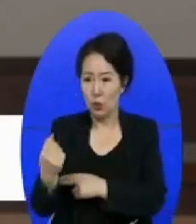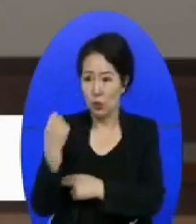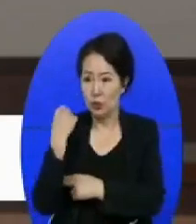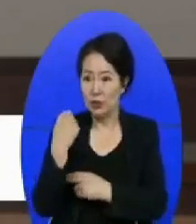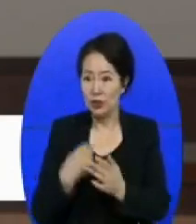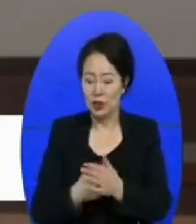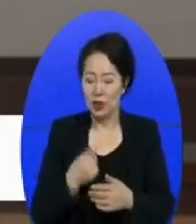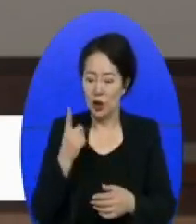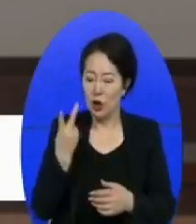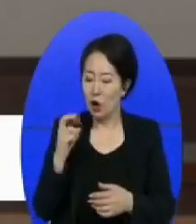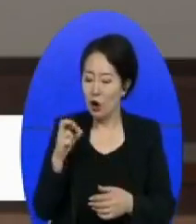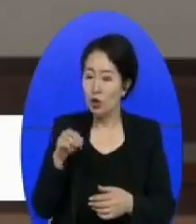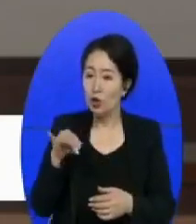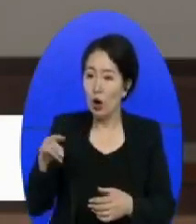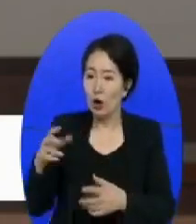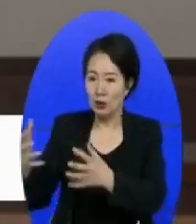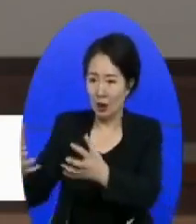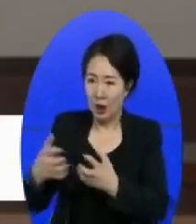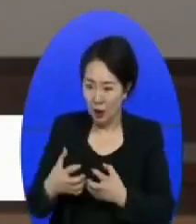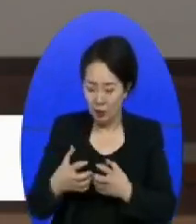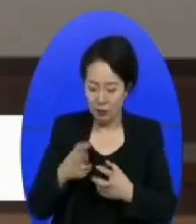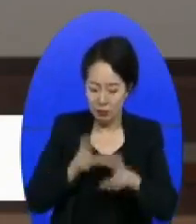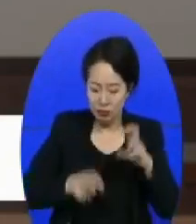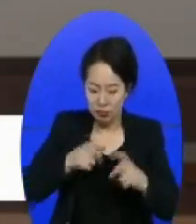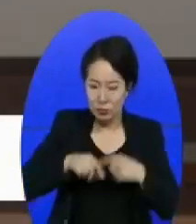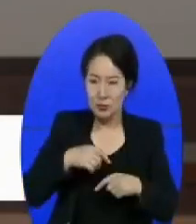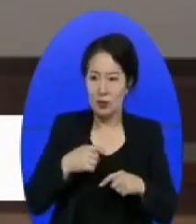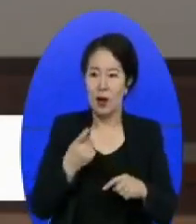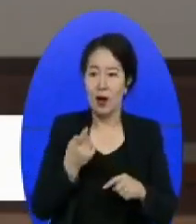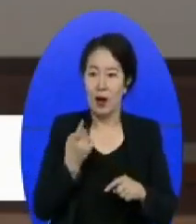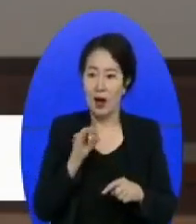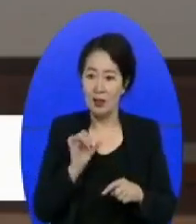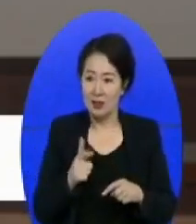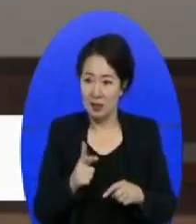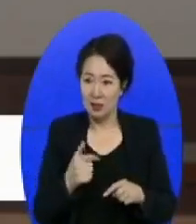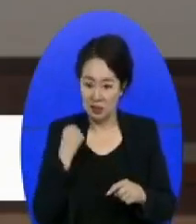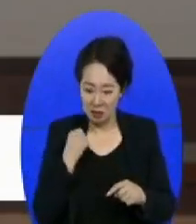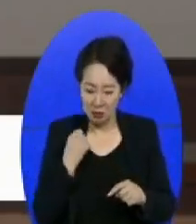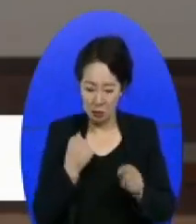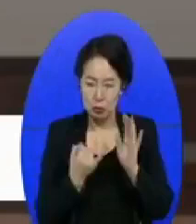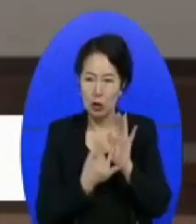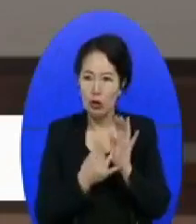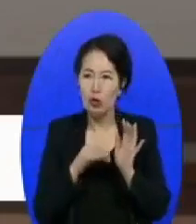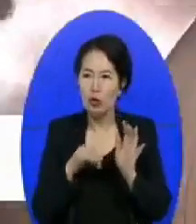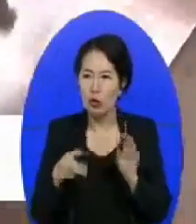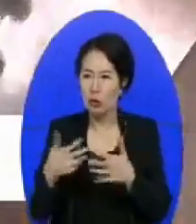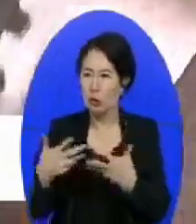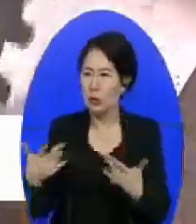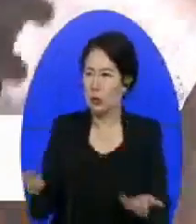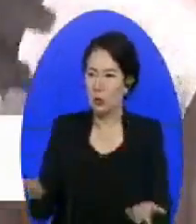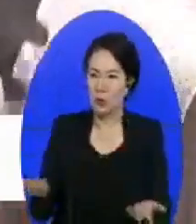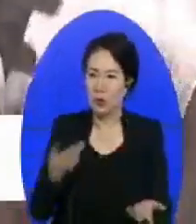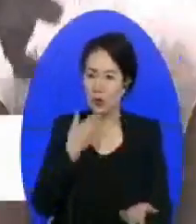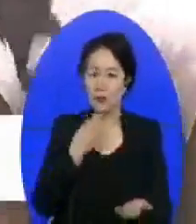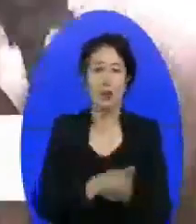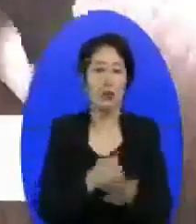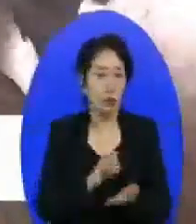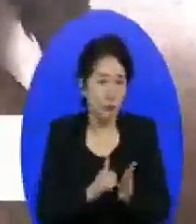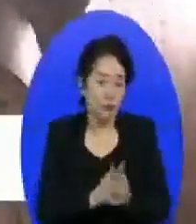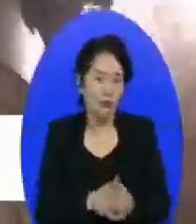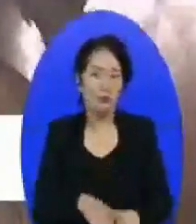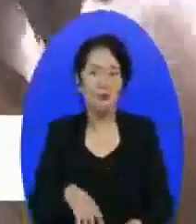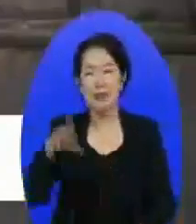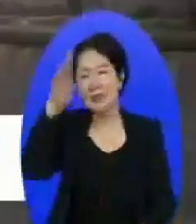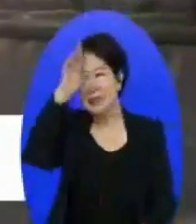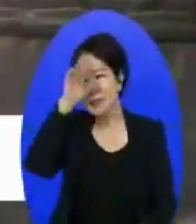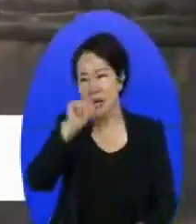тонн хаягдл одоо хайц боловсруулах хүчин чадалт өнөөдөр 6-аас 7 тонныг боловсруулж байна. Ягаад гэвэл түүхэд байна. Салбар яамнаас хог хаягдлыг